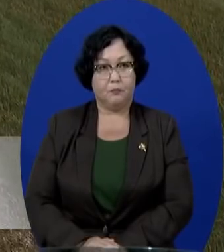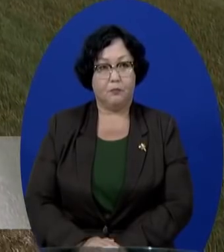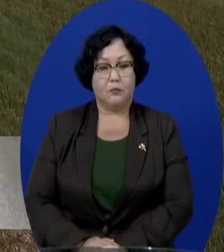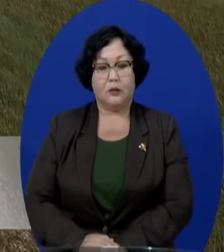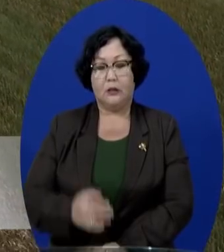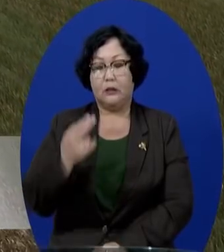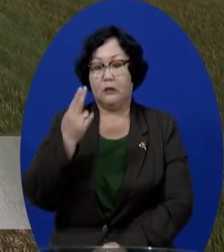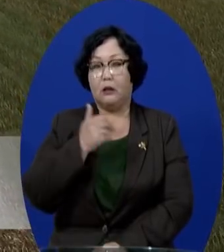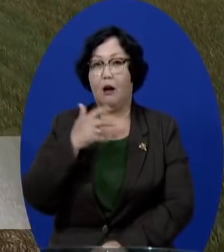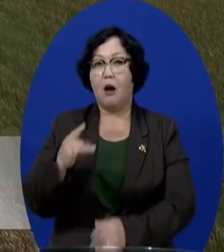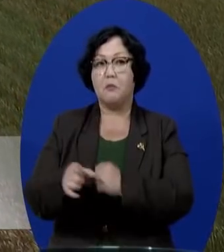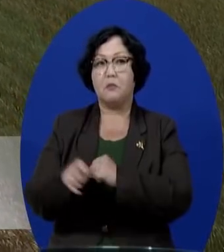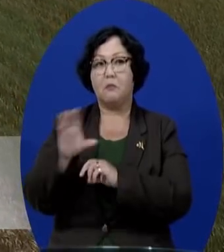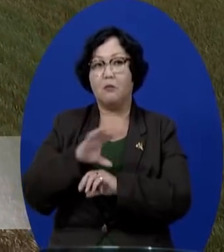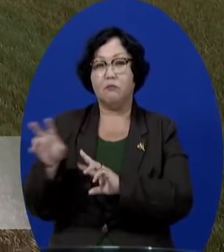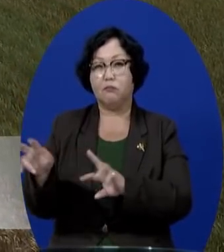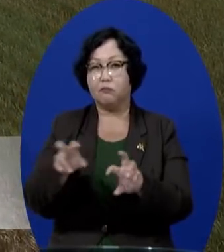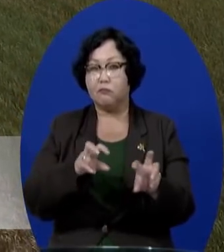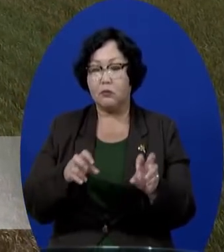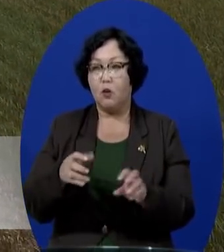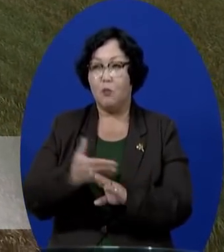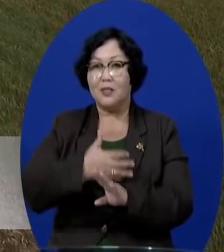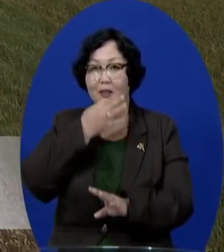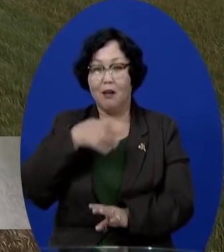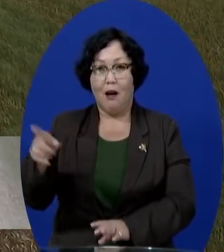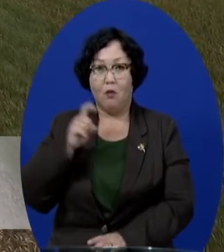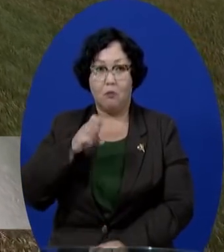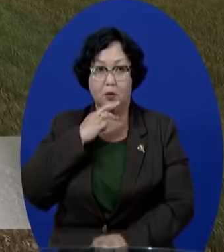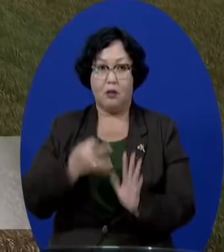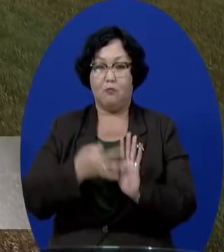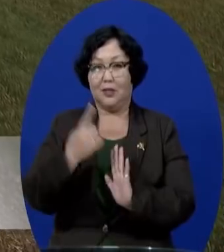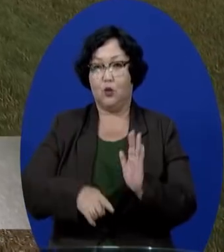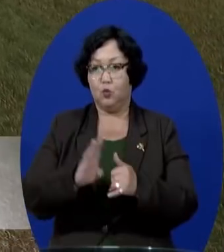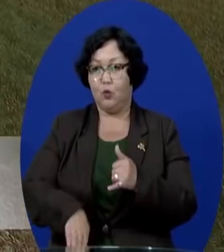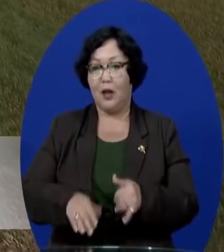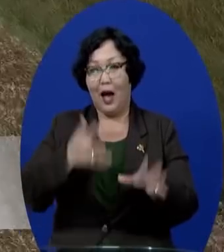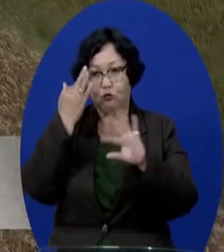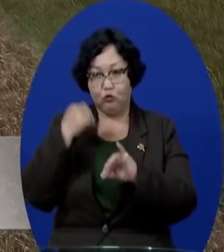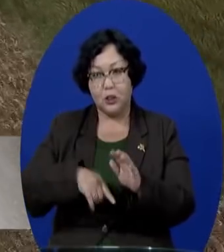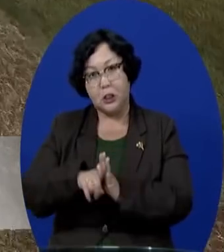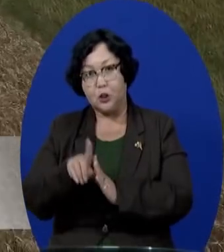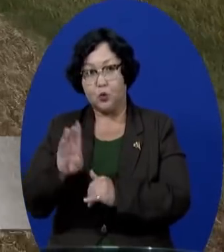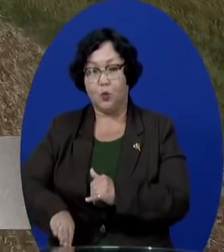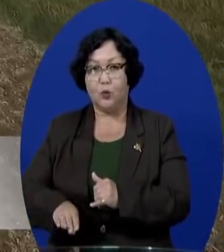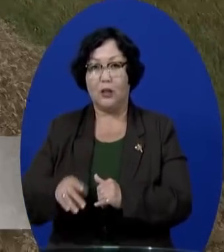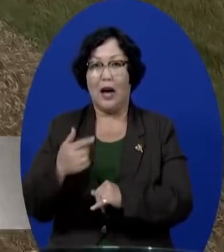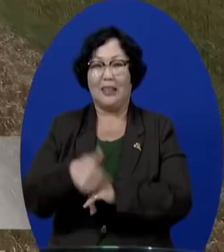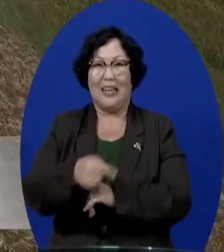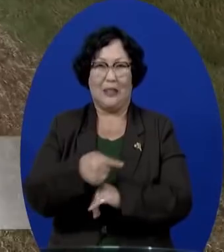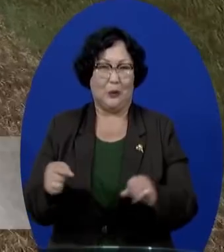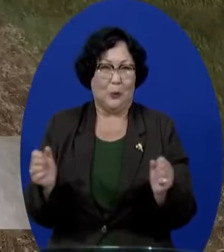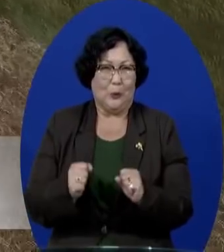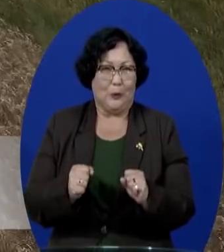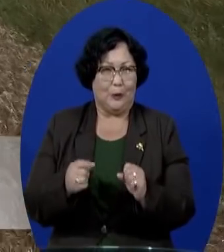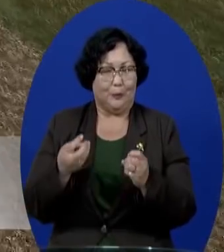Цагур орчны шинжилгээний газраас гаргасан урьдчилсан мэдээллээр 8-р сарын сүүлийн 10 хоногийн ихэнх болон төгсгөлөөр цочир хүйтрэх төлөвтэй гэсэн мэдээлэл